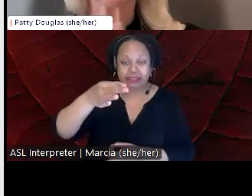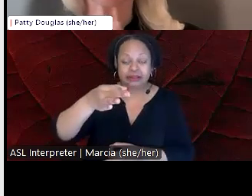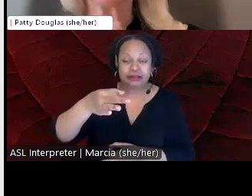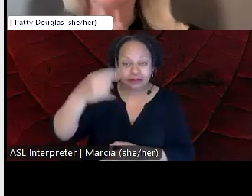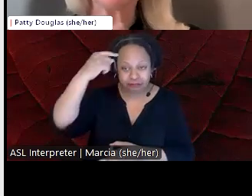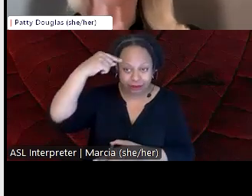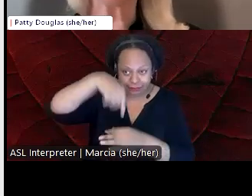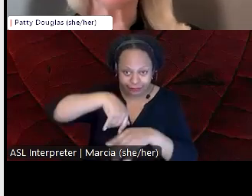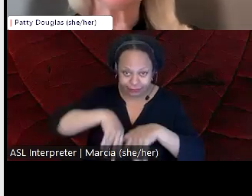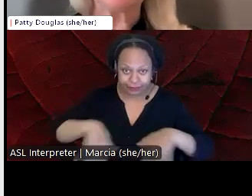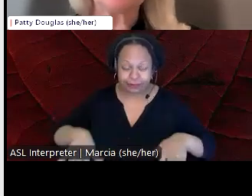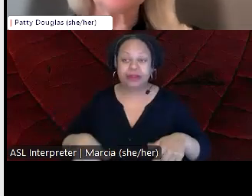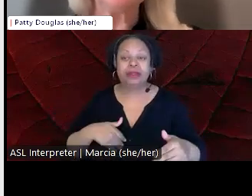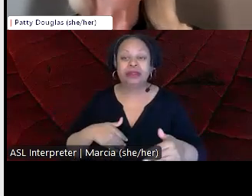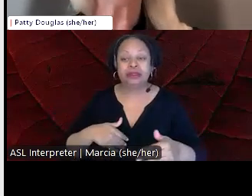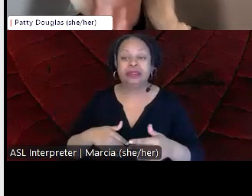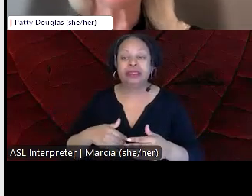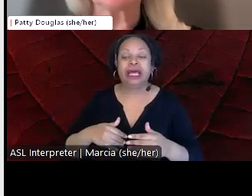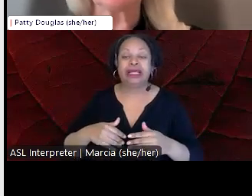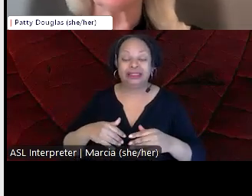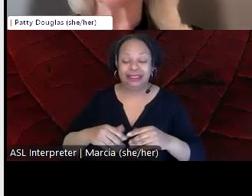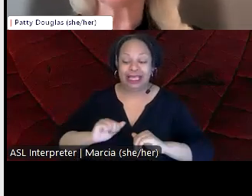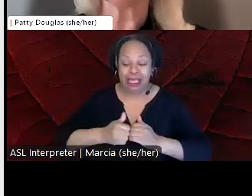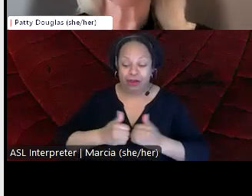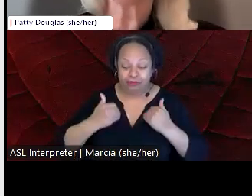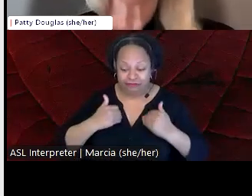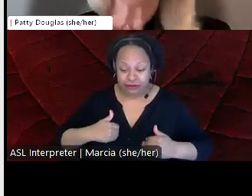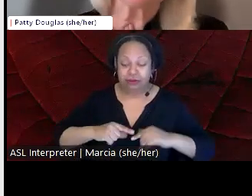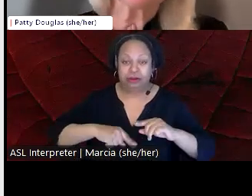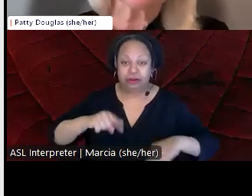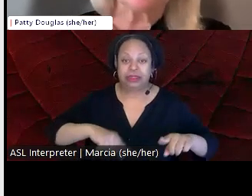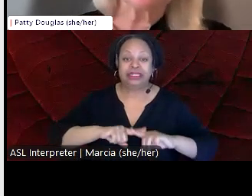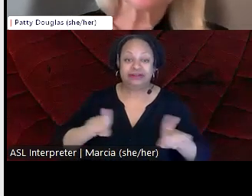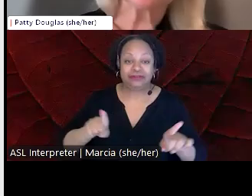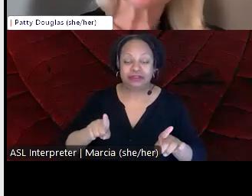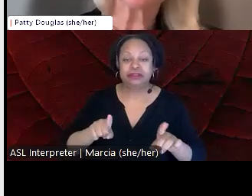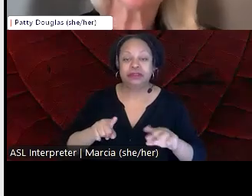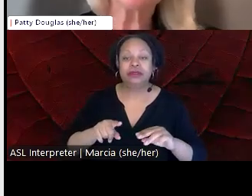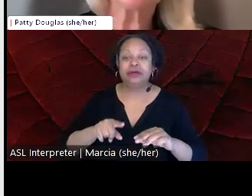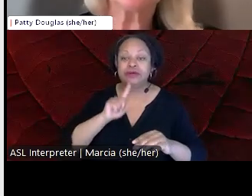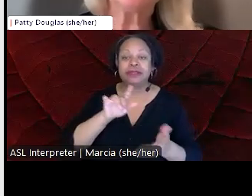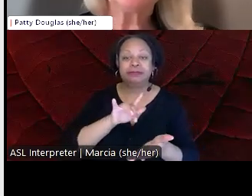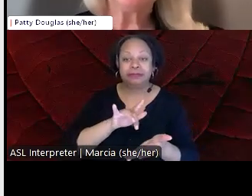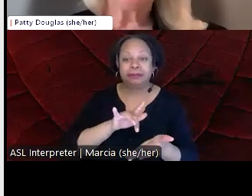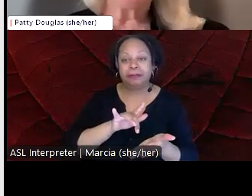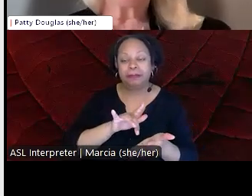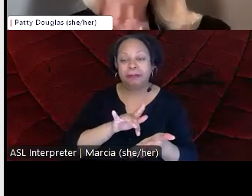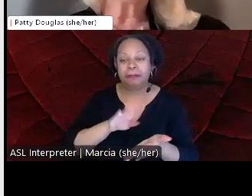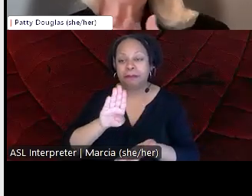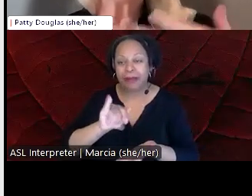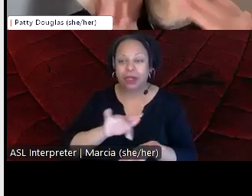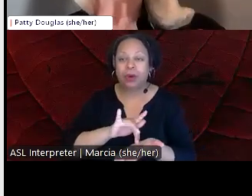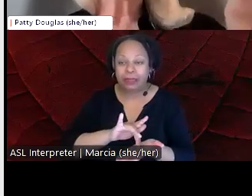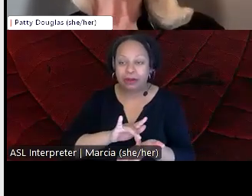perçues par le paradigme de la pathologie, qui est principalement biomédical et conventionnel quant à la psychologie